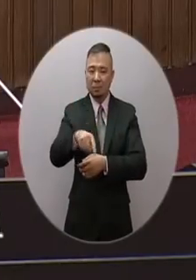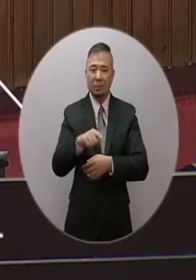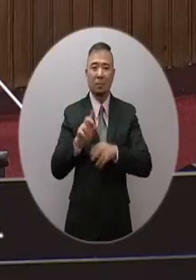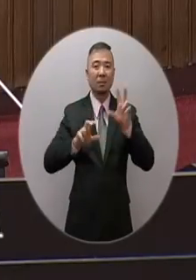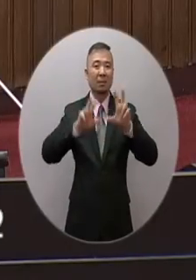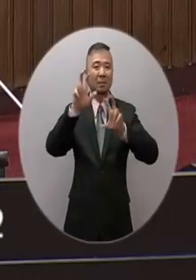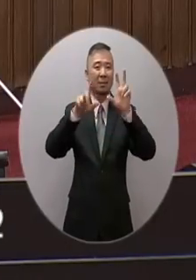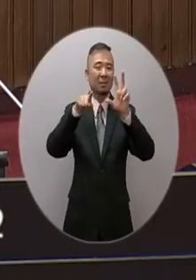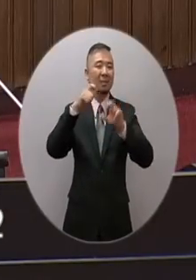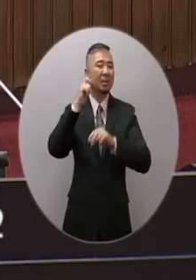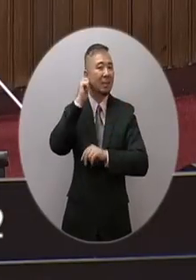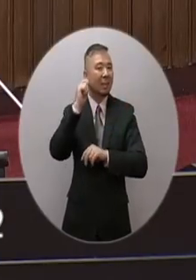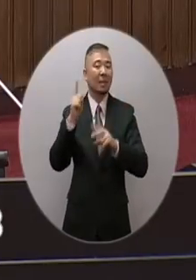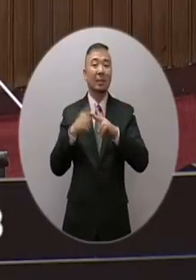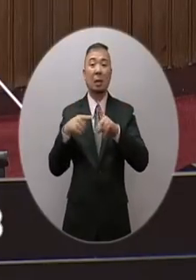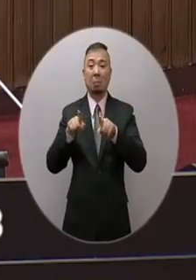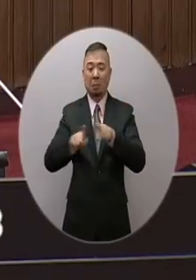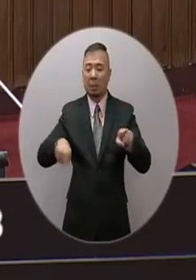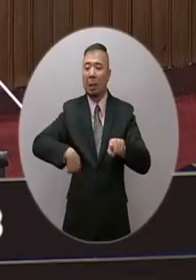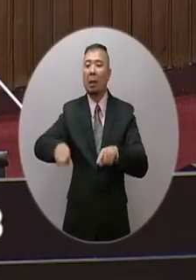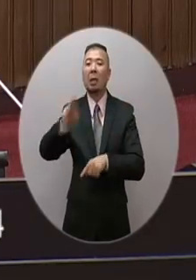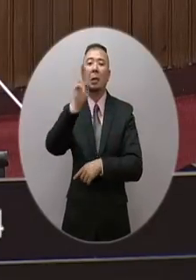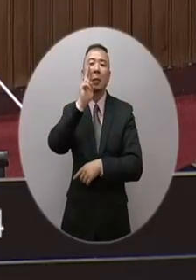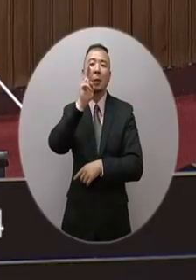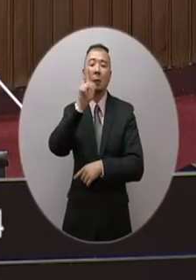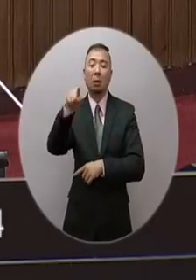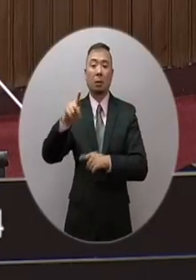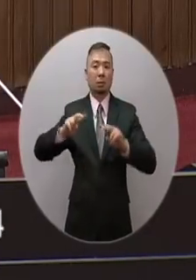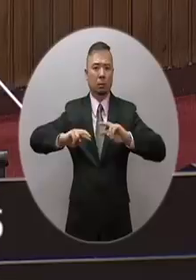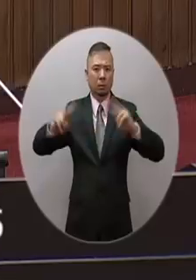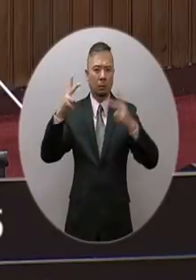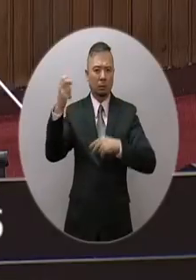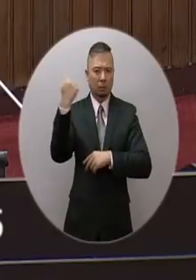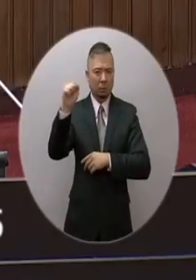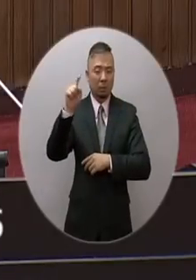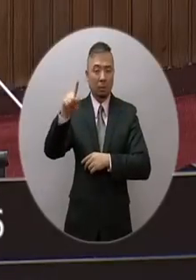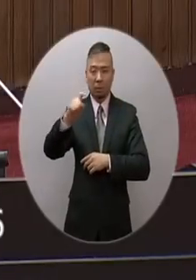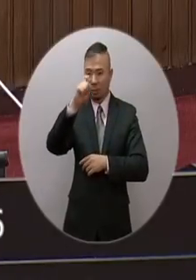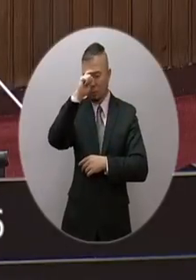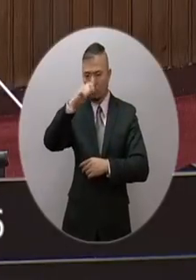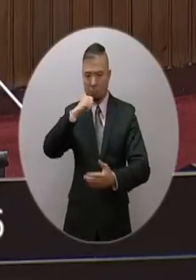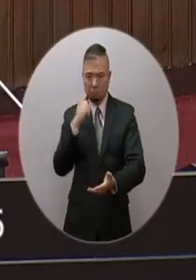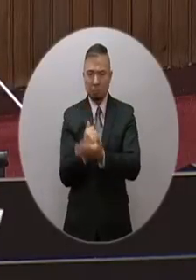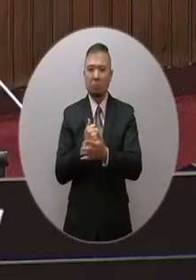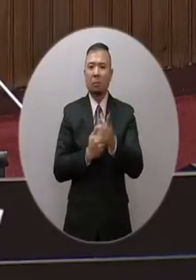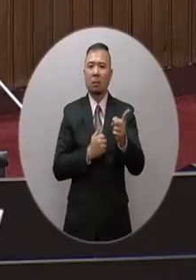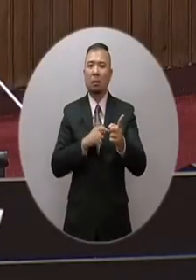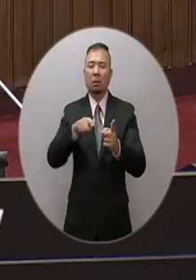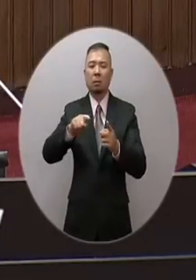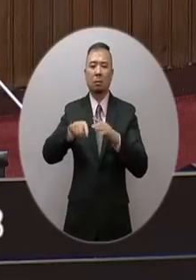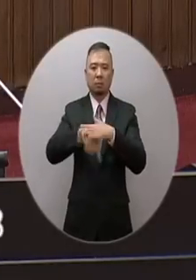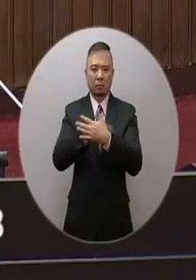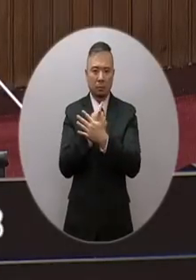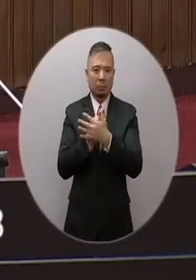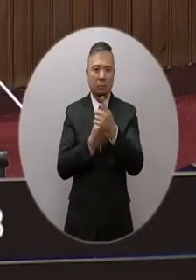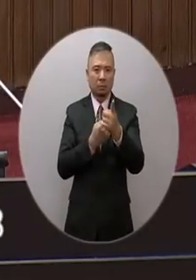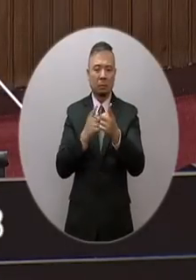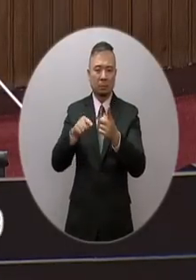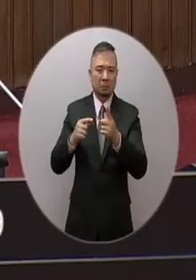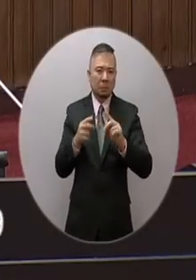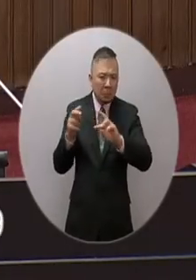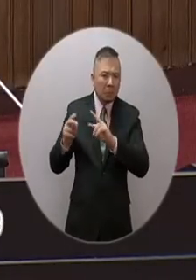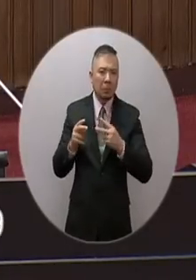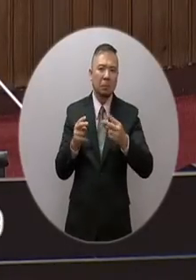为改革要成功，在于秉持实践是检验真理的唯一标准，